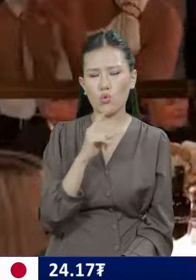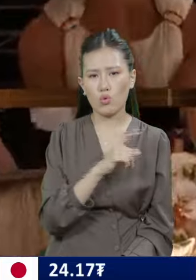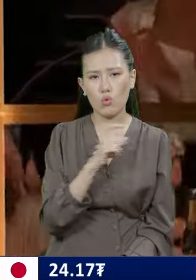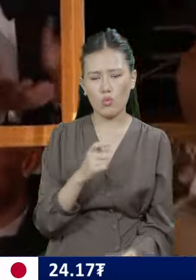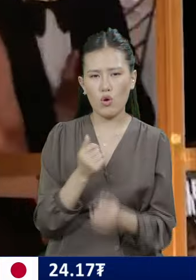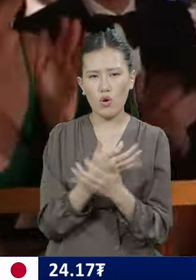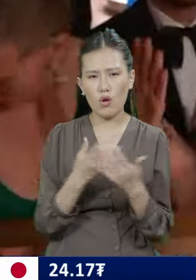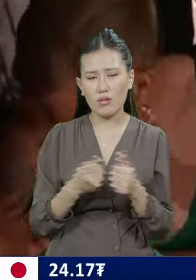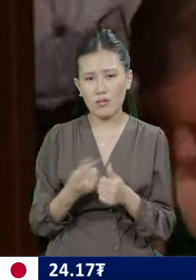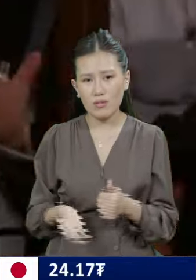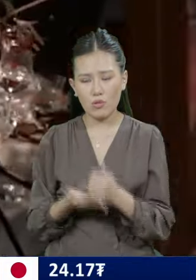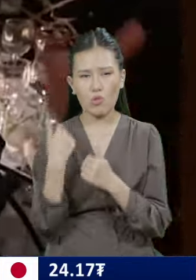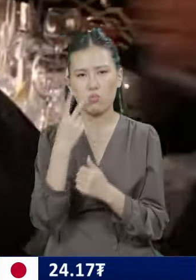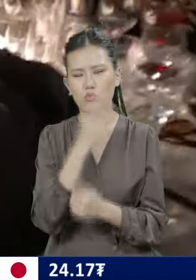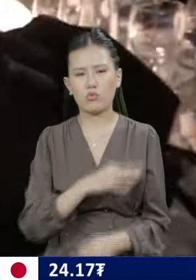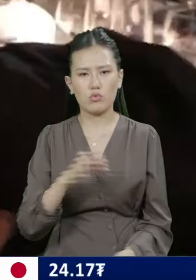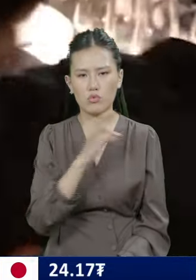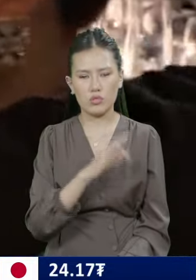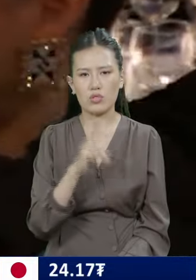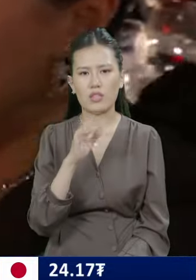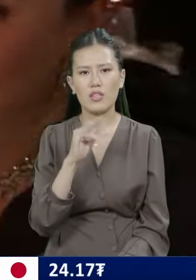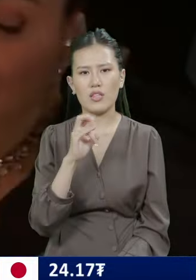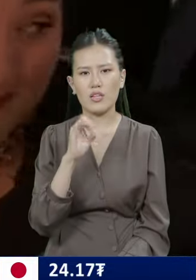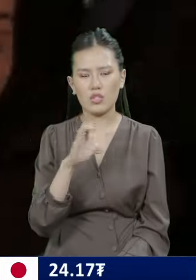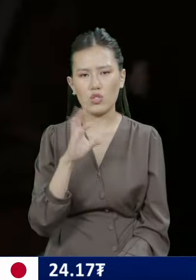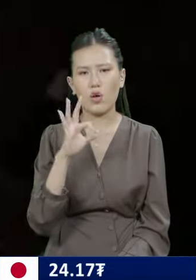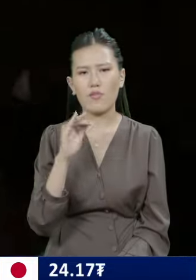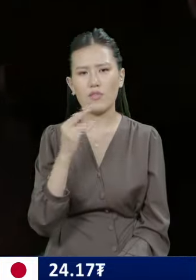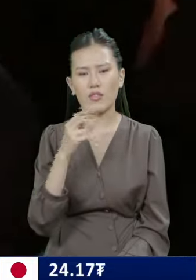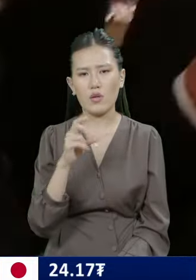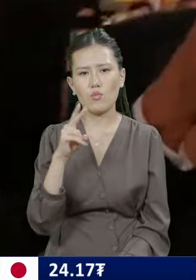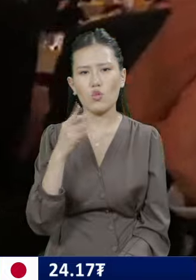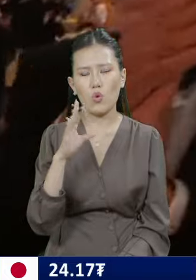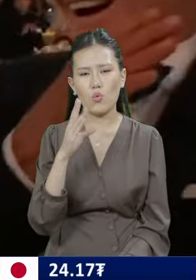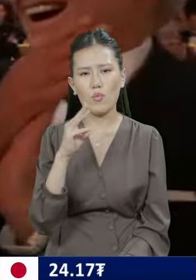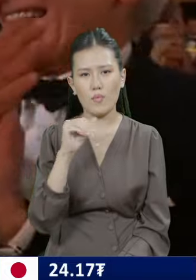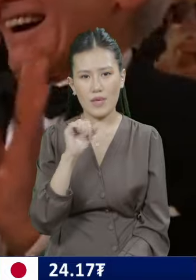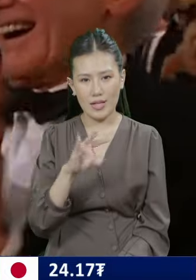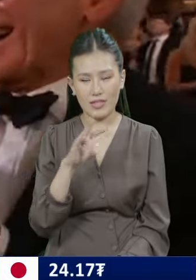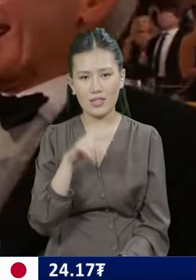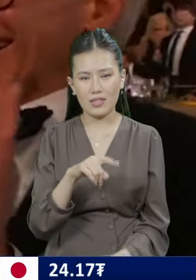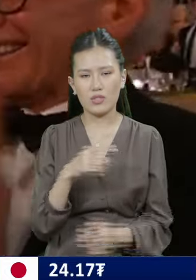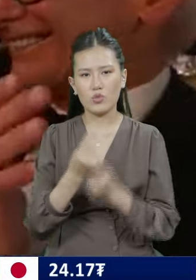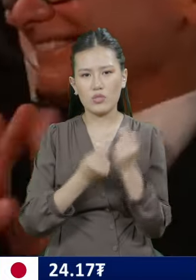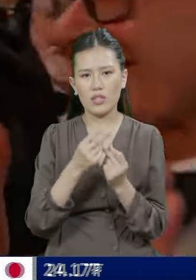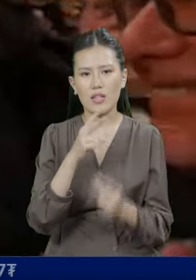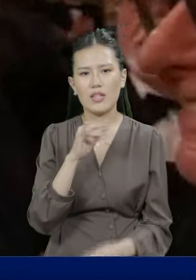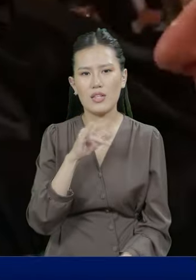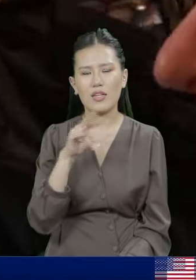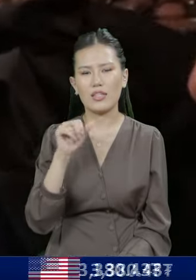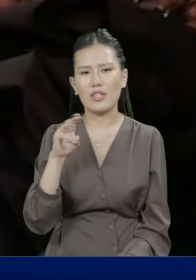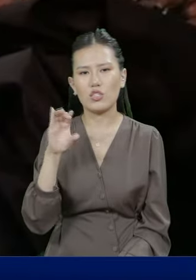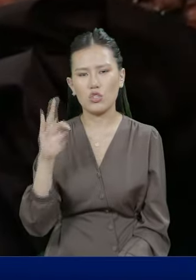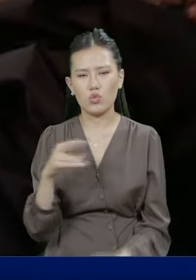явдал боллоо. Алдарт Killers of the Flower Moon кинонд бүтээсэн дүрээрээ Оскарт нэр дэвссэн жүжигчин Лили Гладстон болон